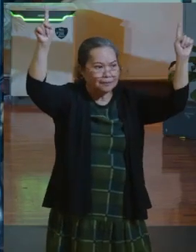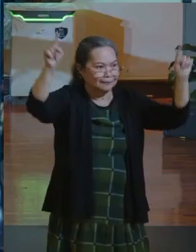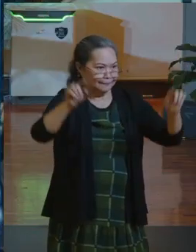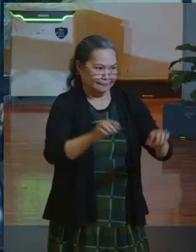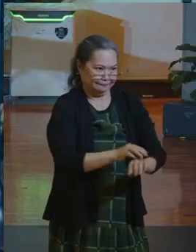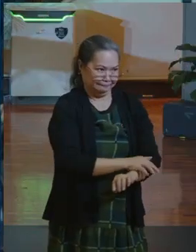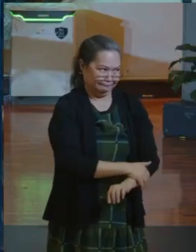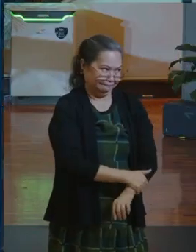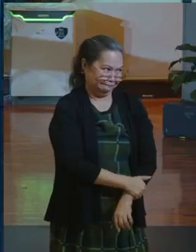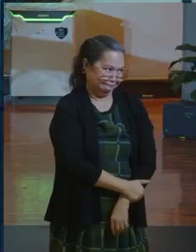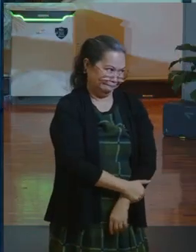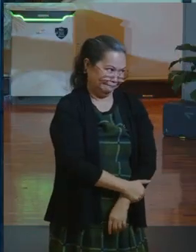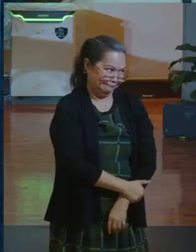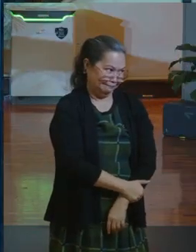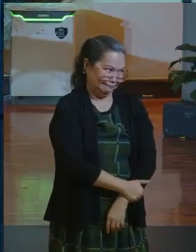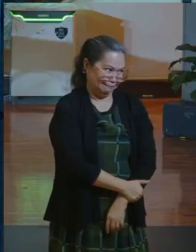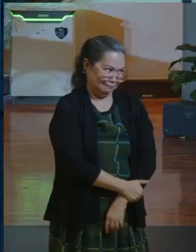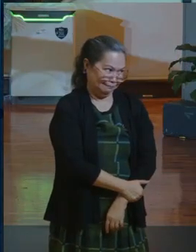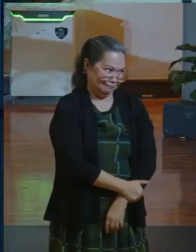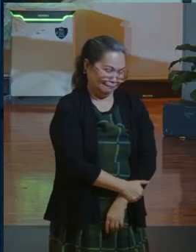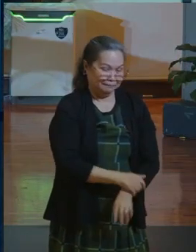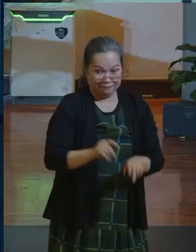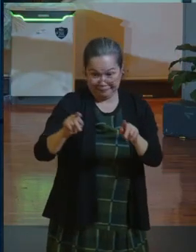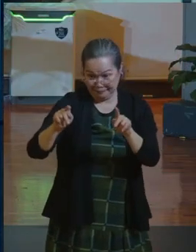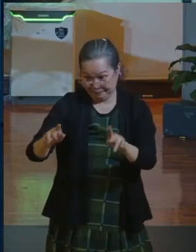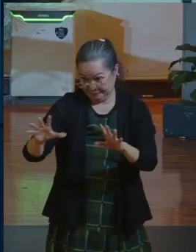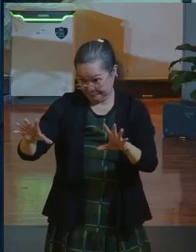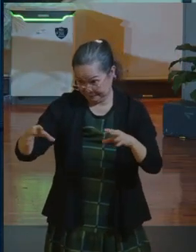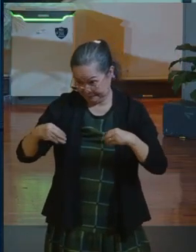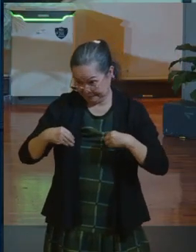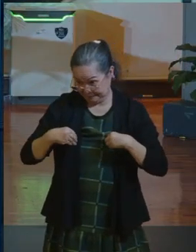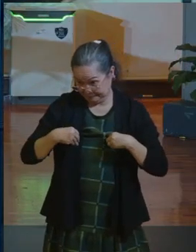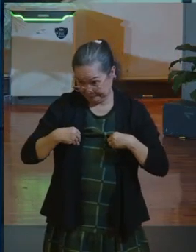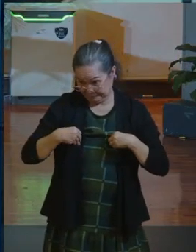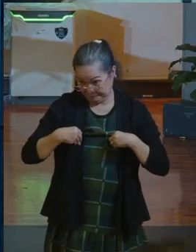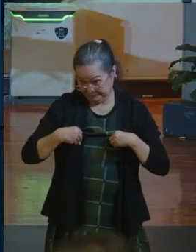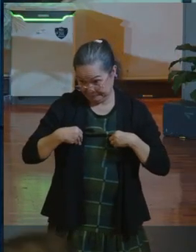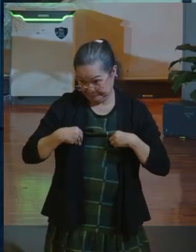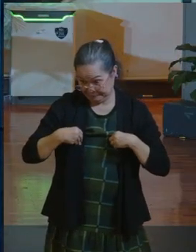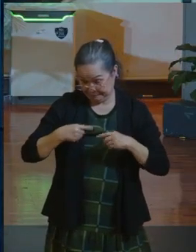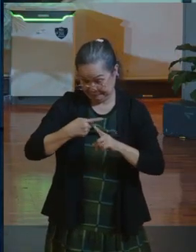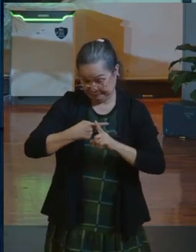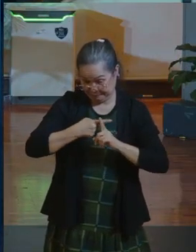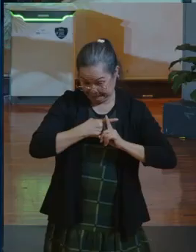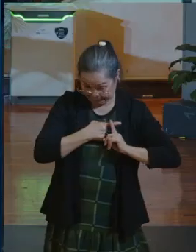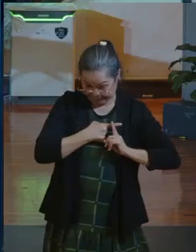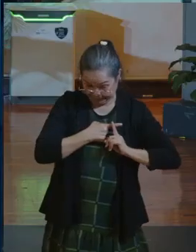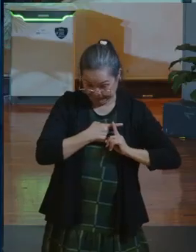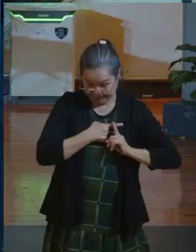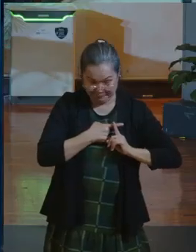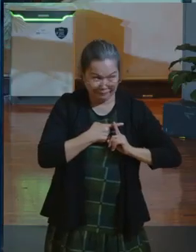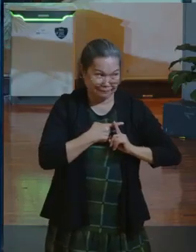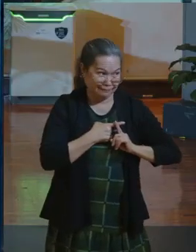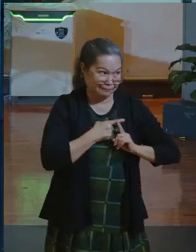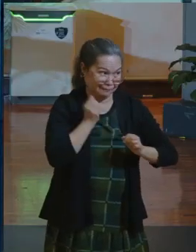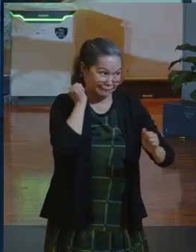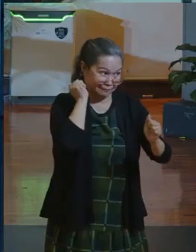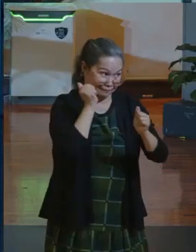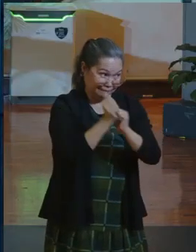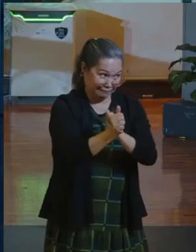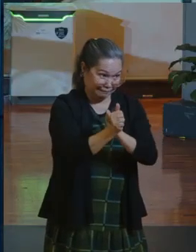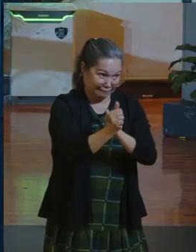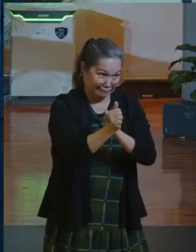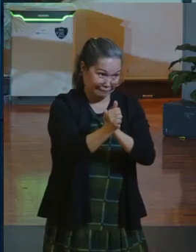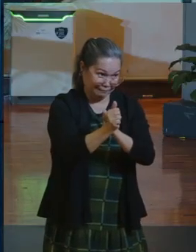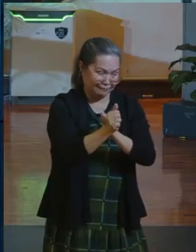At ang isang KPI natin ay PRC. Pray to receive Christ. Mga kapatid,